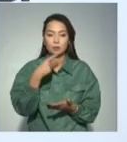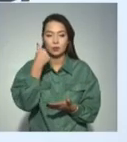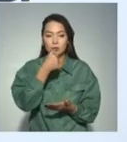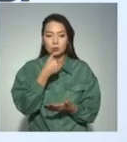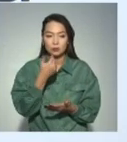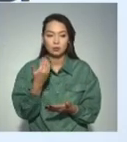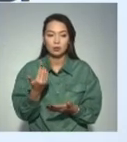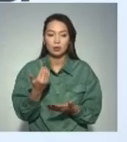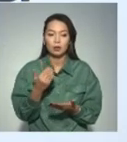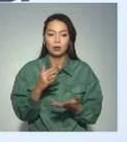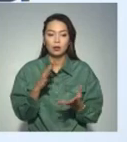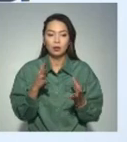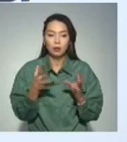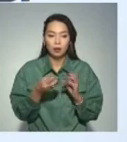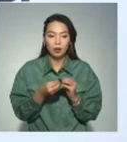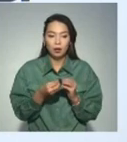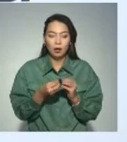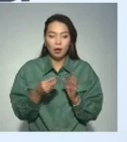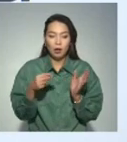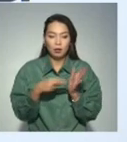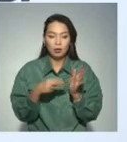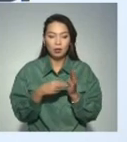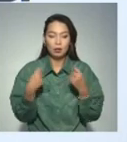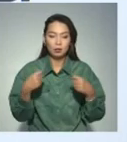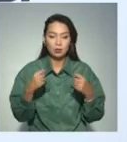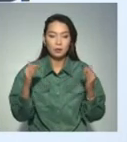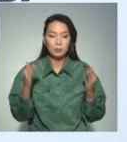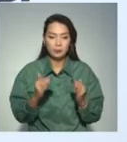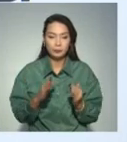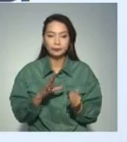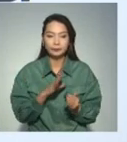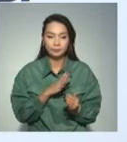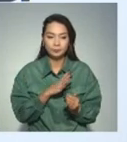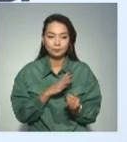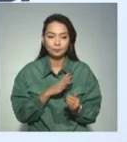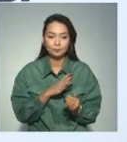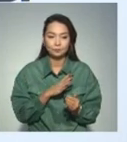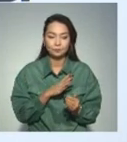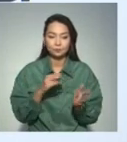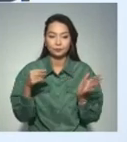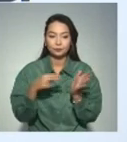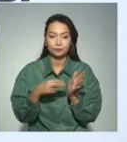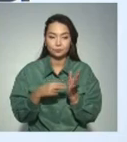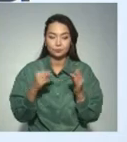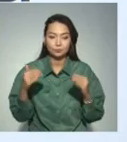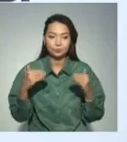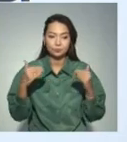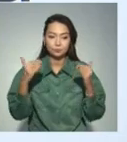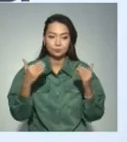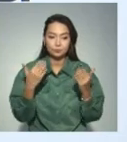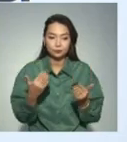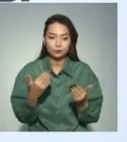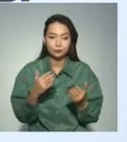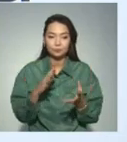жылжымайтын мүліктің сатылымы өте төмен болып тұр. Себебі мүліктің бағасы жоғарылағанмен